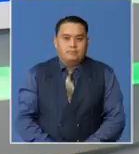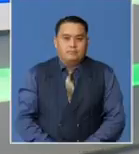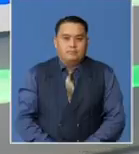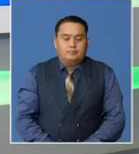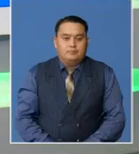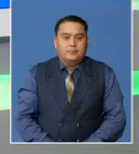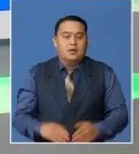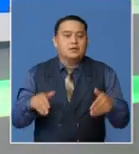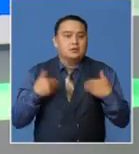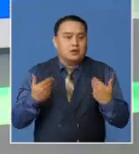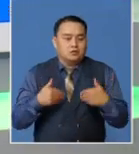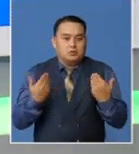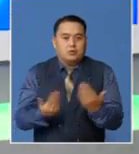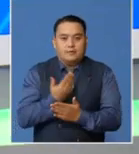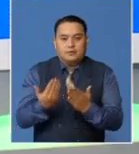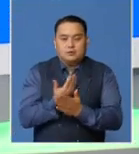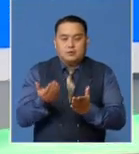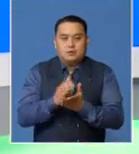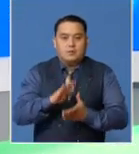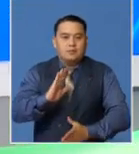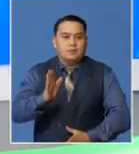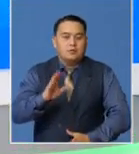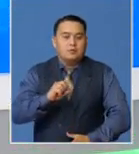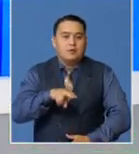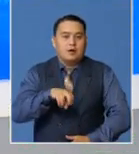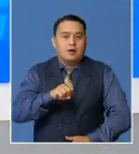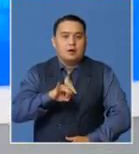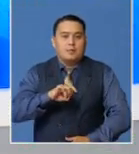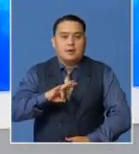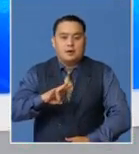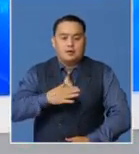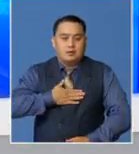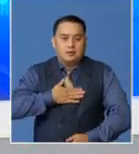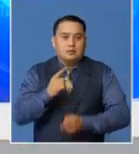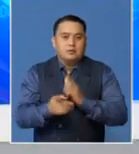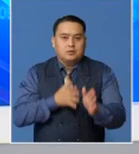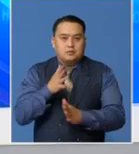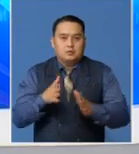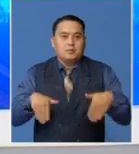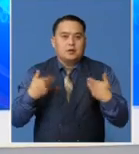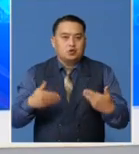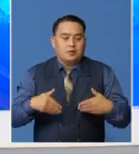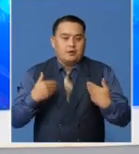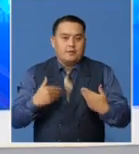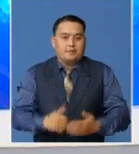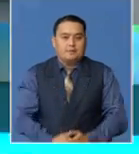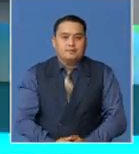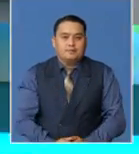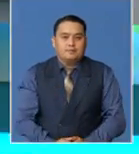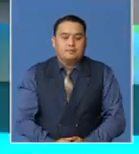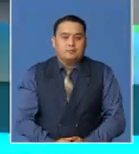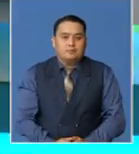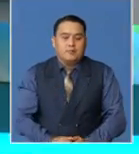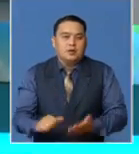добрый вечер на телеканале жито сау время новостей в студии прямого эфира а зажима ханов и сурдоперевод марата жумабекова